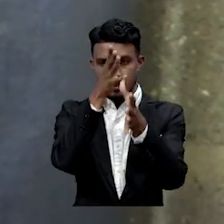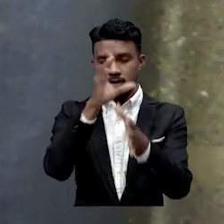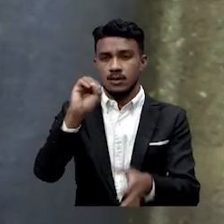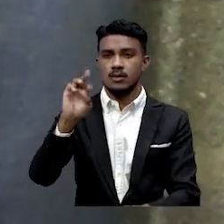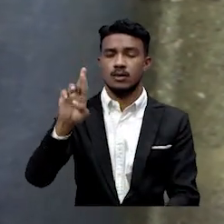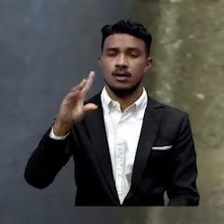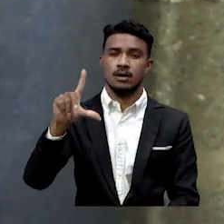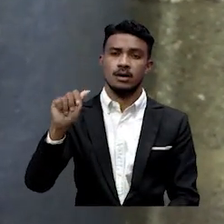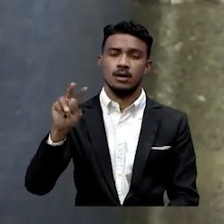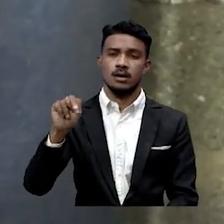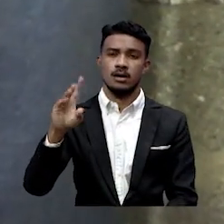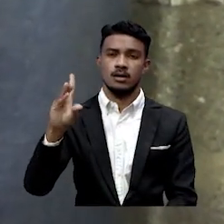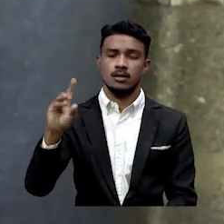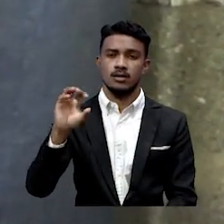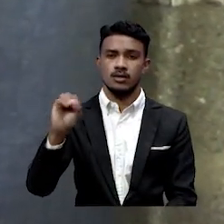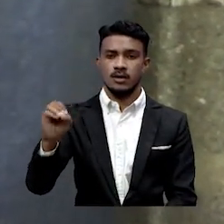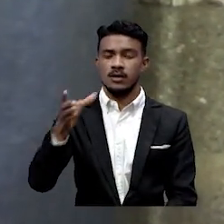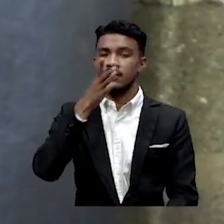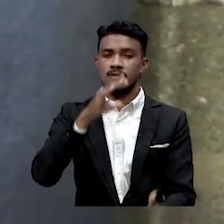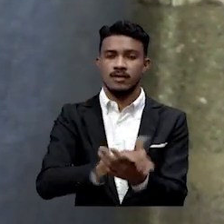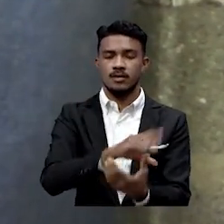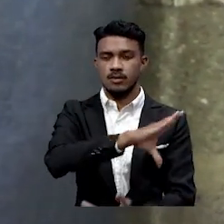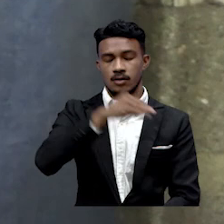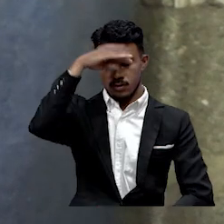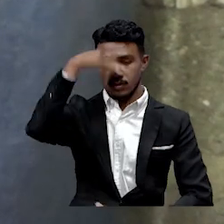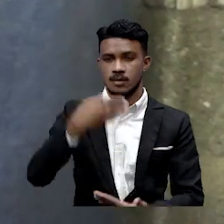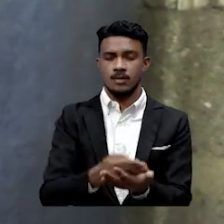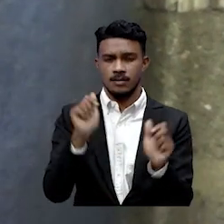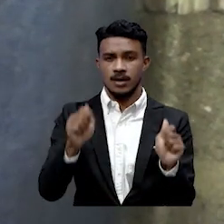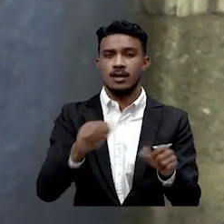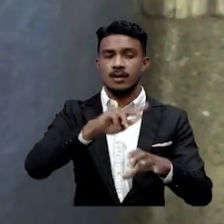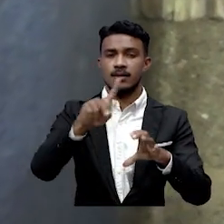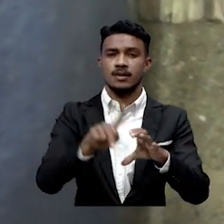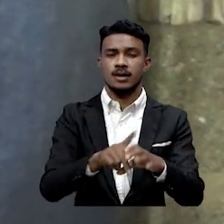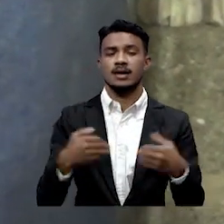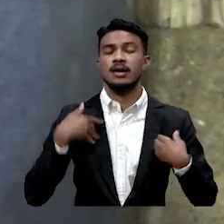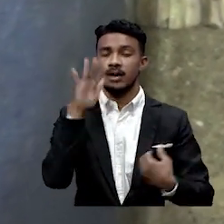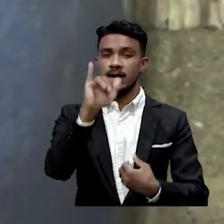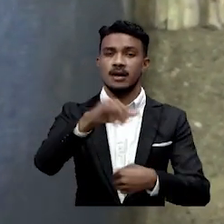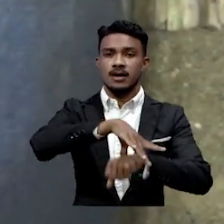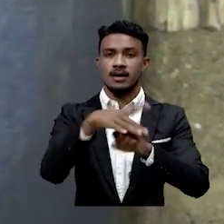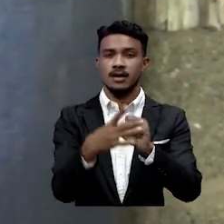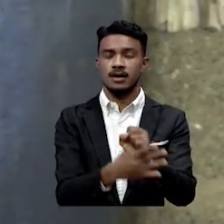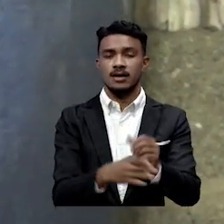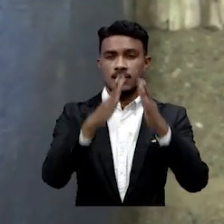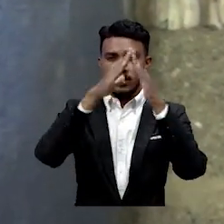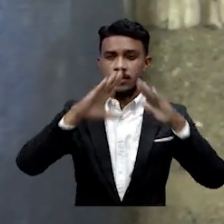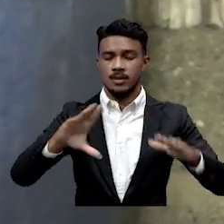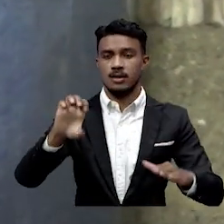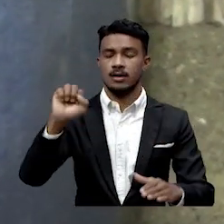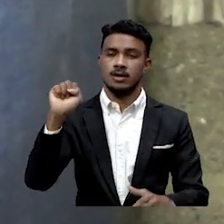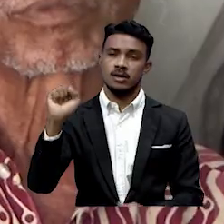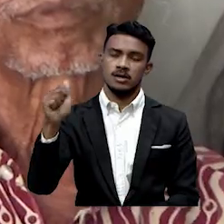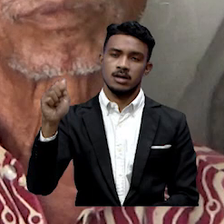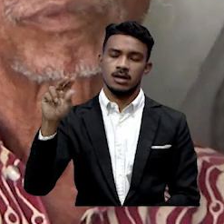ni fen honi oa nene mati tia per sir bel okupa raine. Vítima ou si família Malesan Leusaga nebe mate ia tina rihuni datu sia